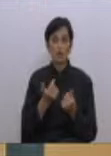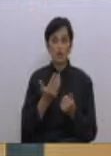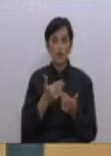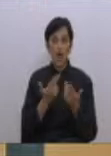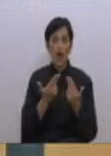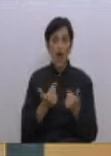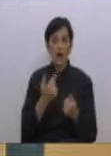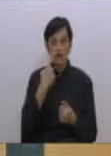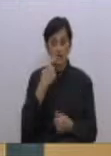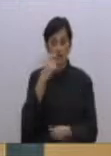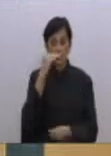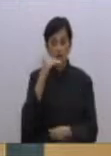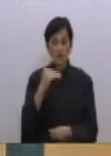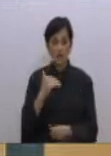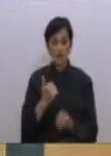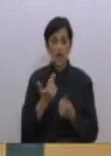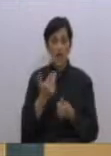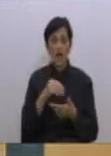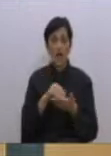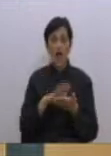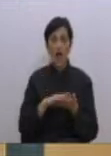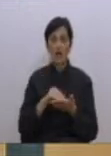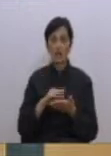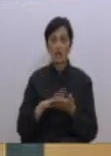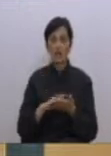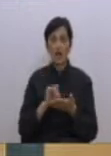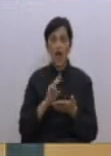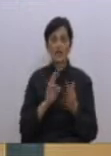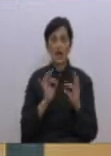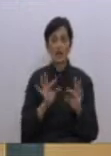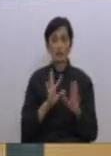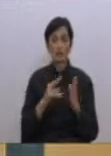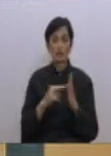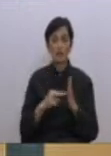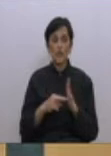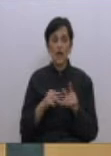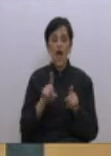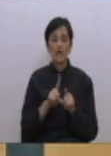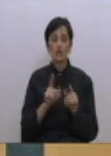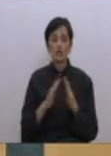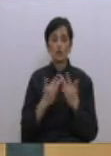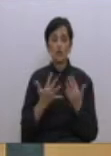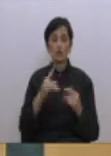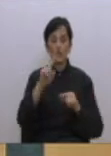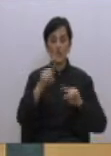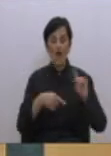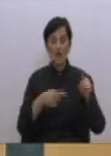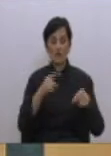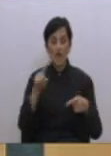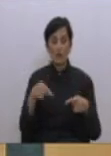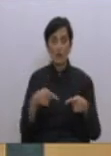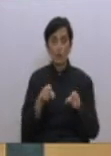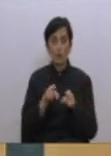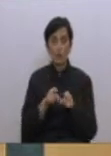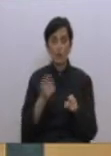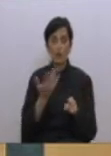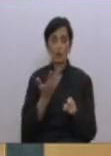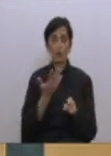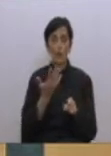აღიარების კრიტერიუმებს, აღრიცხული არასწორი კლასიფიკაციით ან არასწორი ღირებულებით, ასეთი მოთხოვნები და ვალდებულებები,